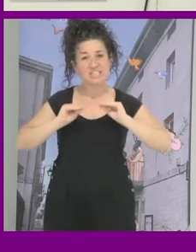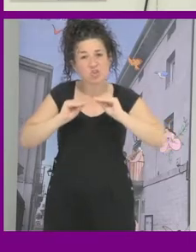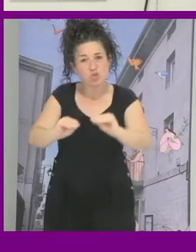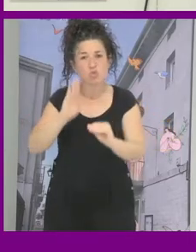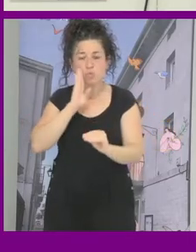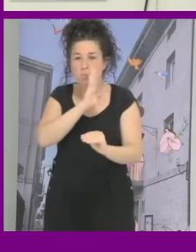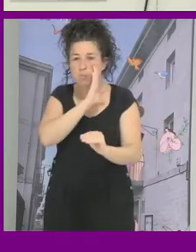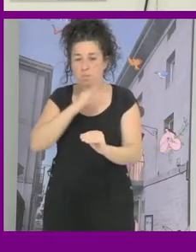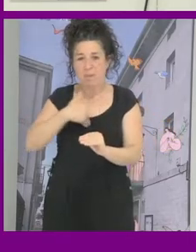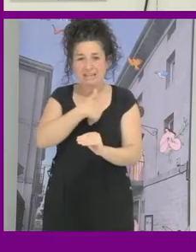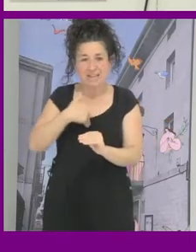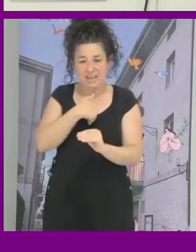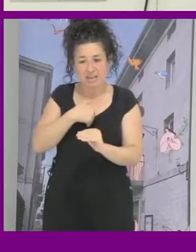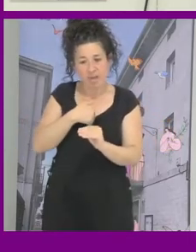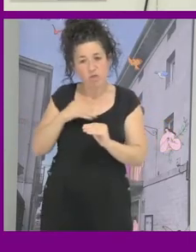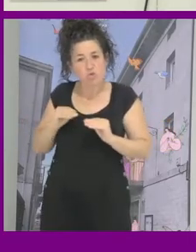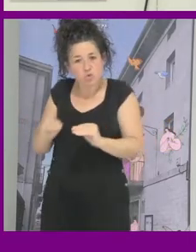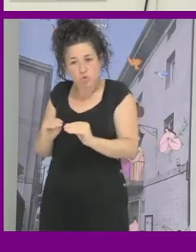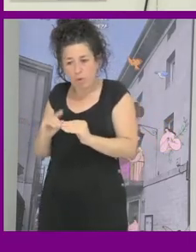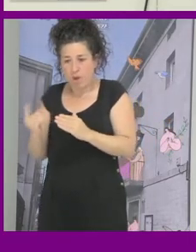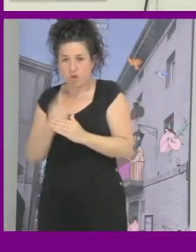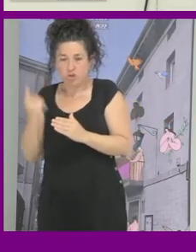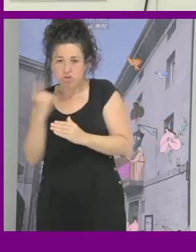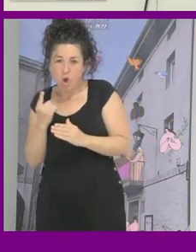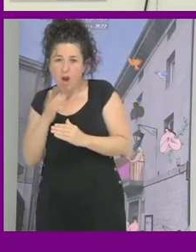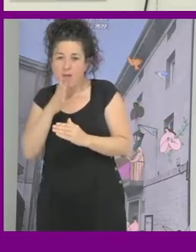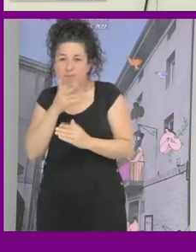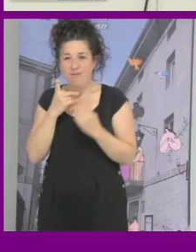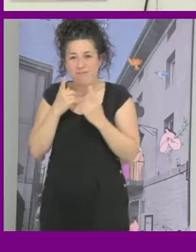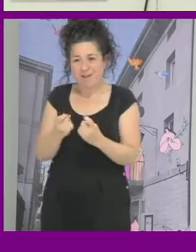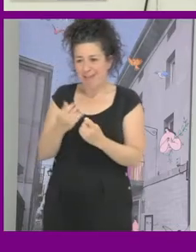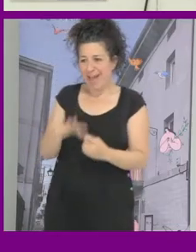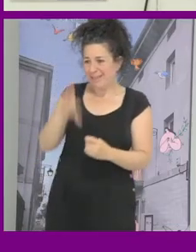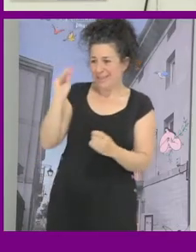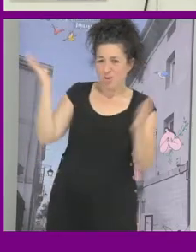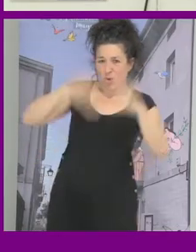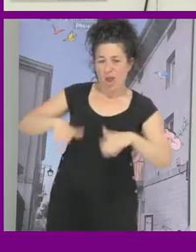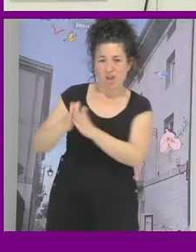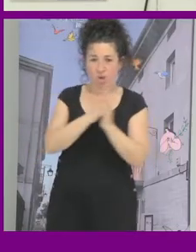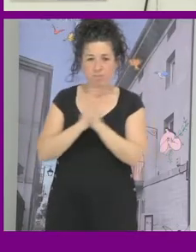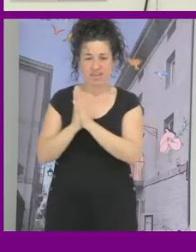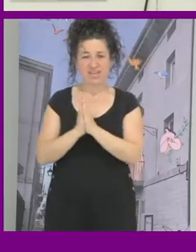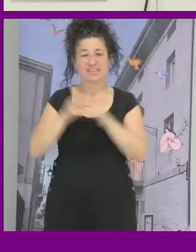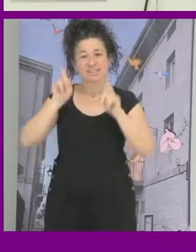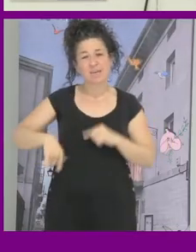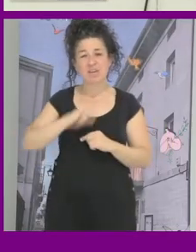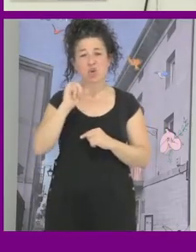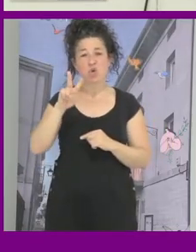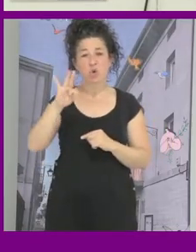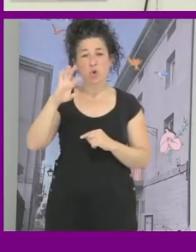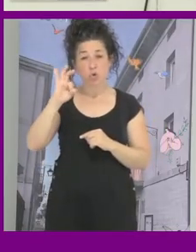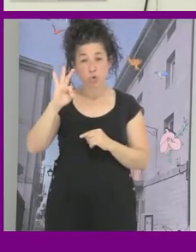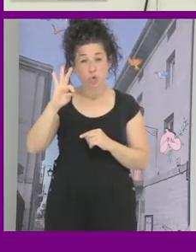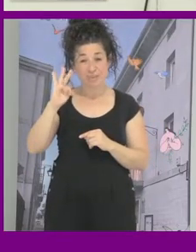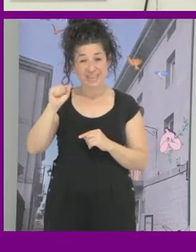con culpa e incomprensión por parte de algunas compañeras. Eta ildo beretik, Justa Montero, Madrilgo militante feminista